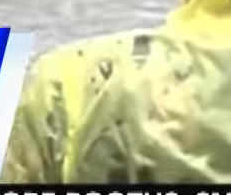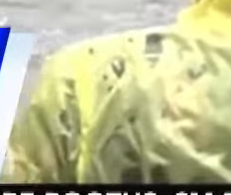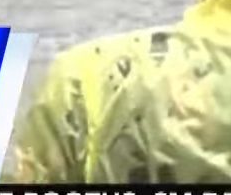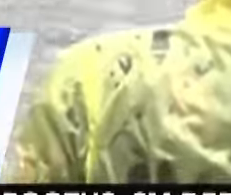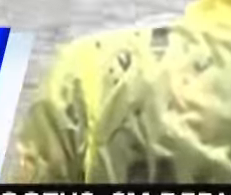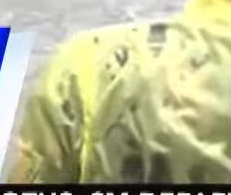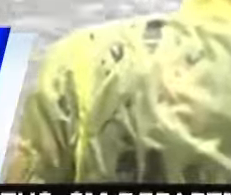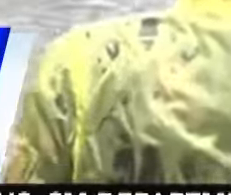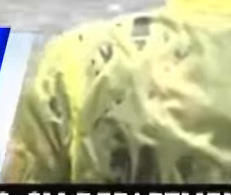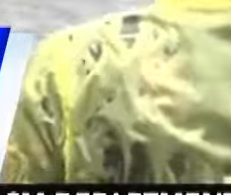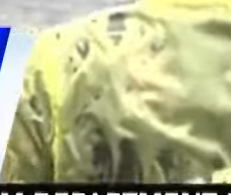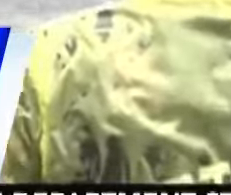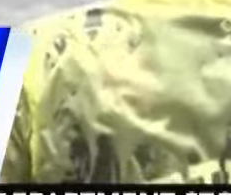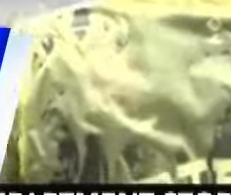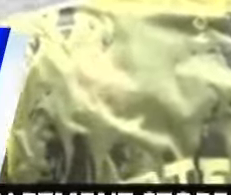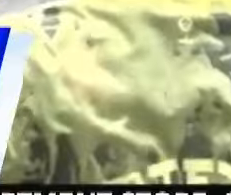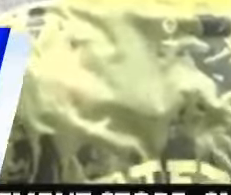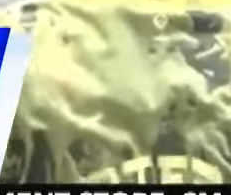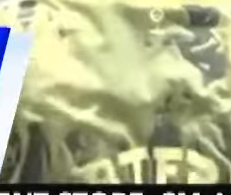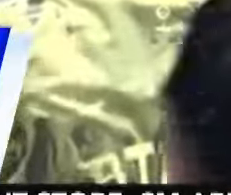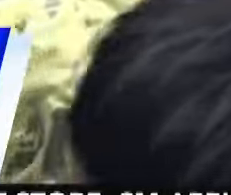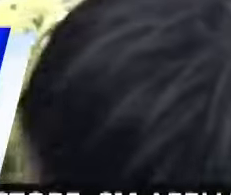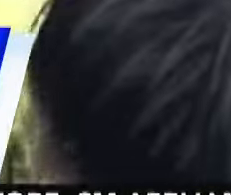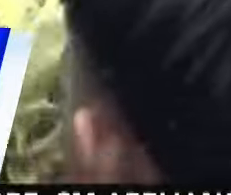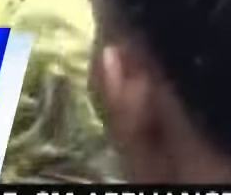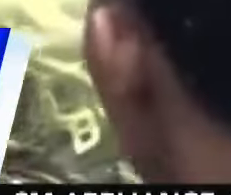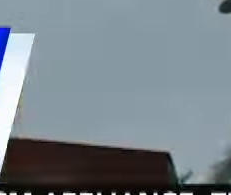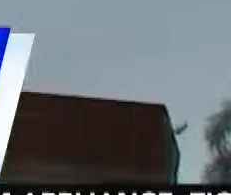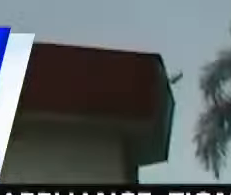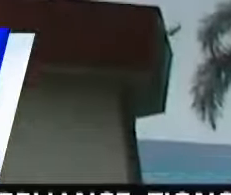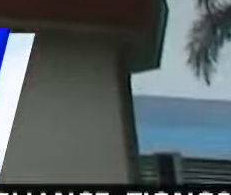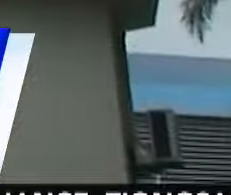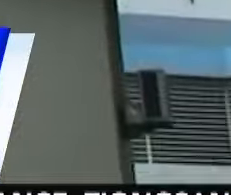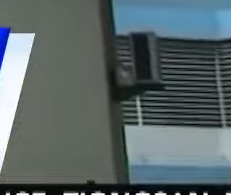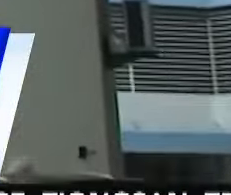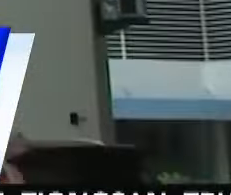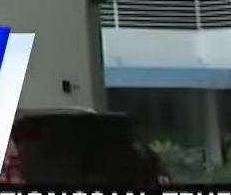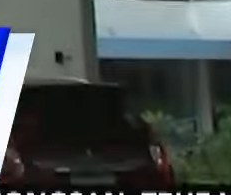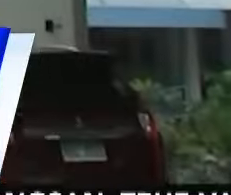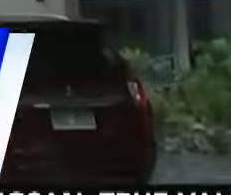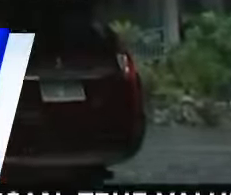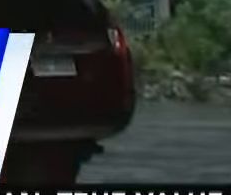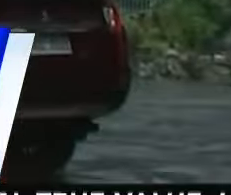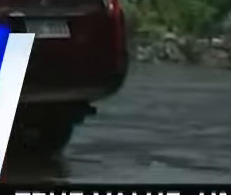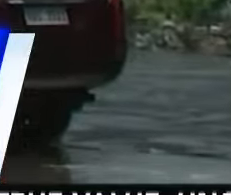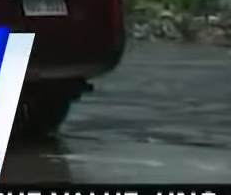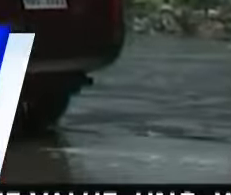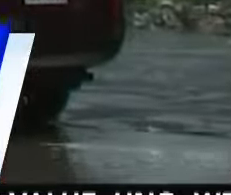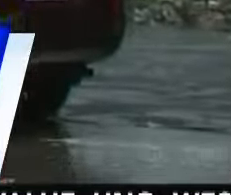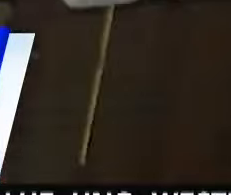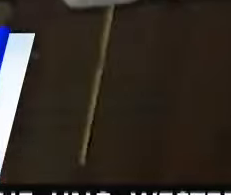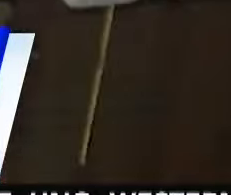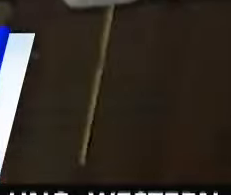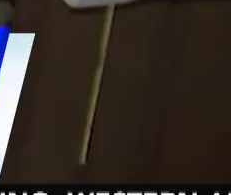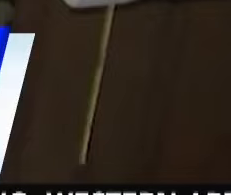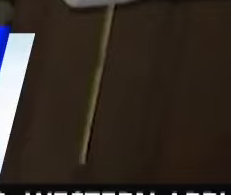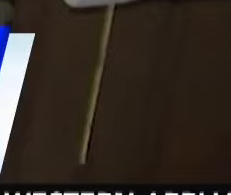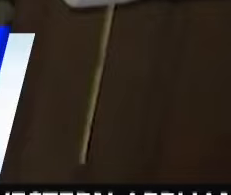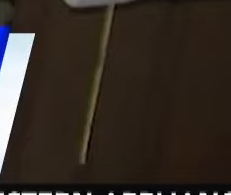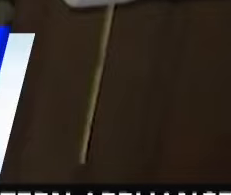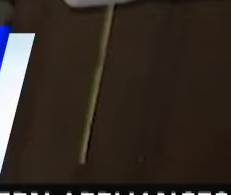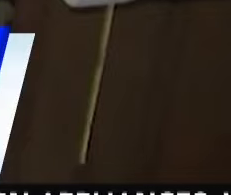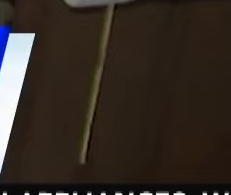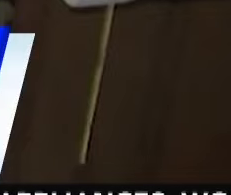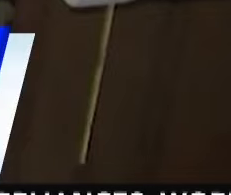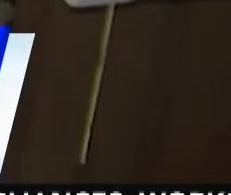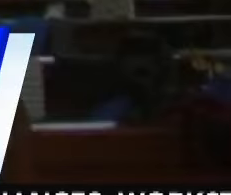mga volunteer, isa-isang nailabas ang pamilyang natrap sa kanilang bahay. Samantala, nagsilbi namang evacuation center